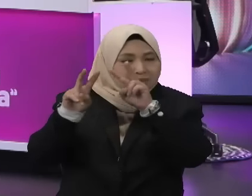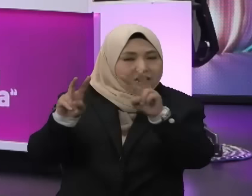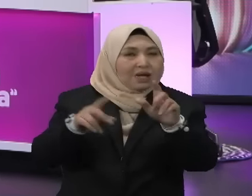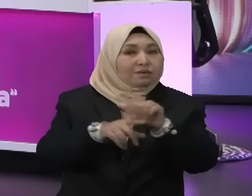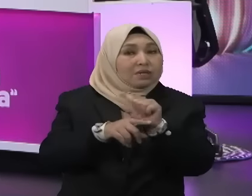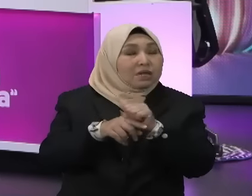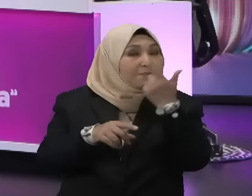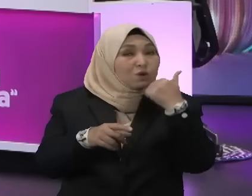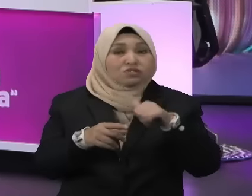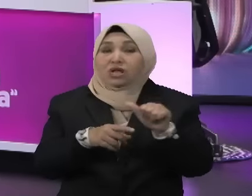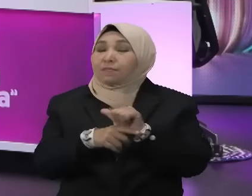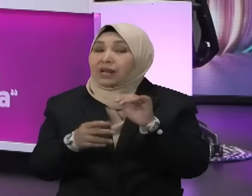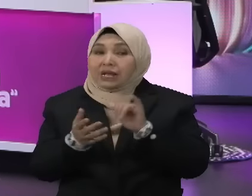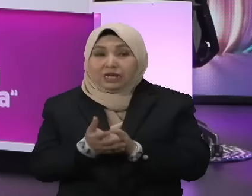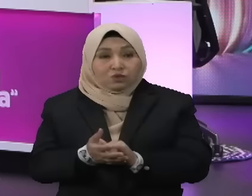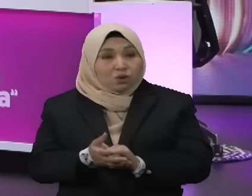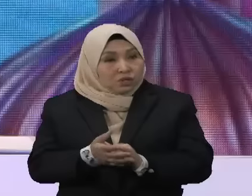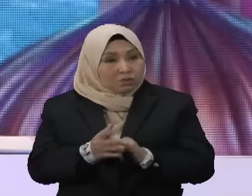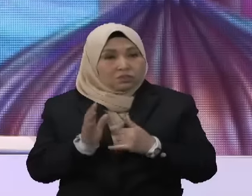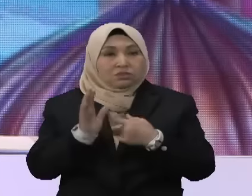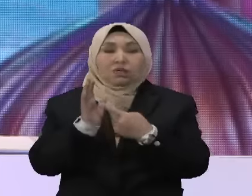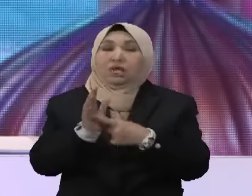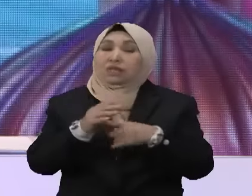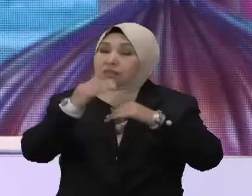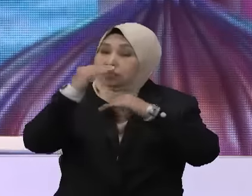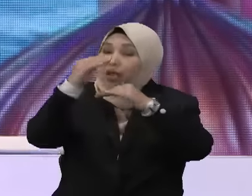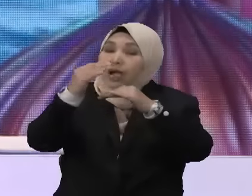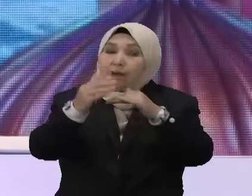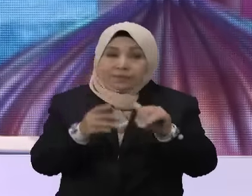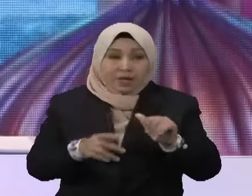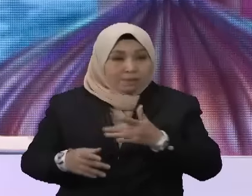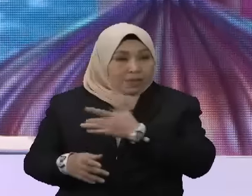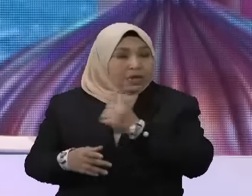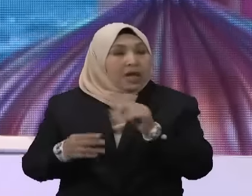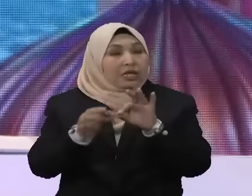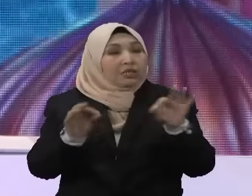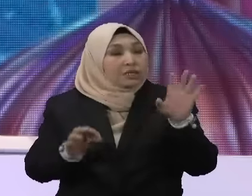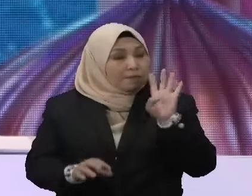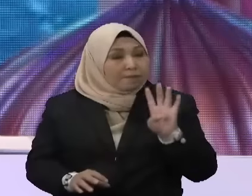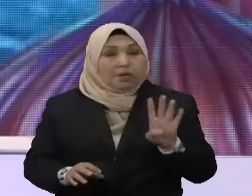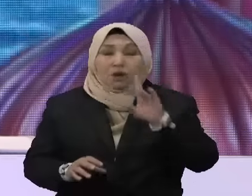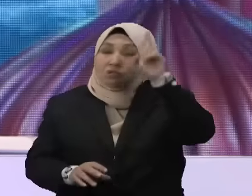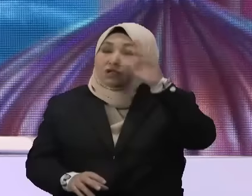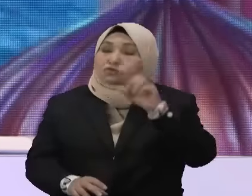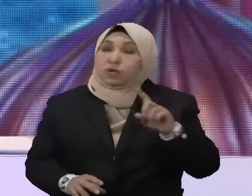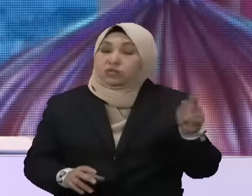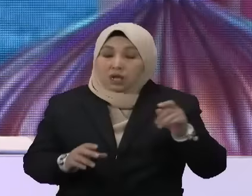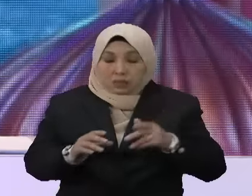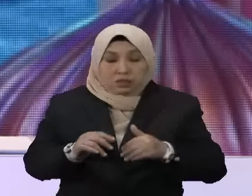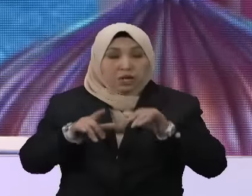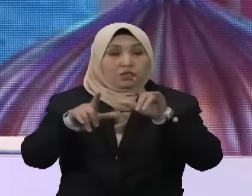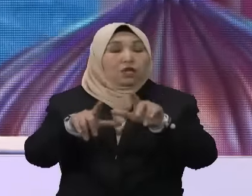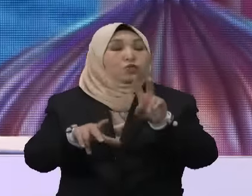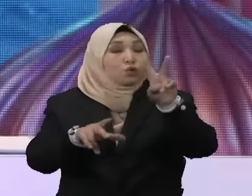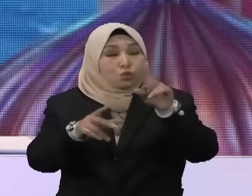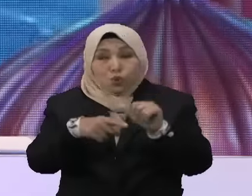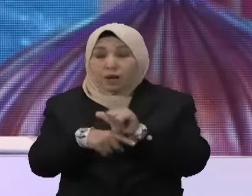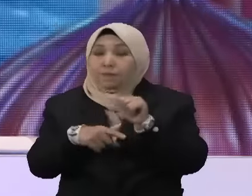Kerana amalan itulah manifestasi terhadap keimanan. Dan disebabkan itu dalam ayat yang keempat, Allah SWT sertakan dua amalan,